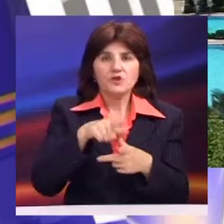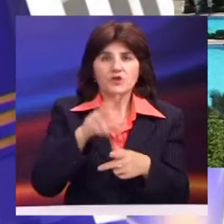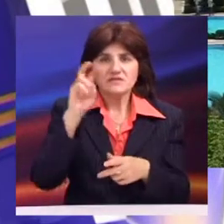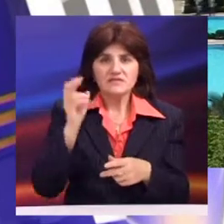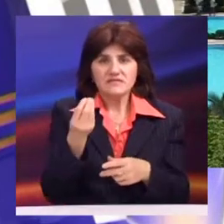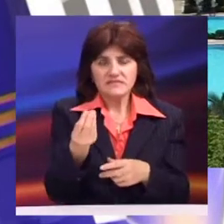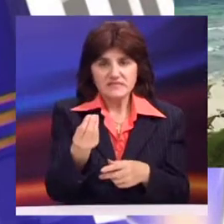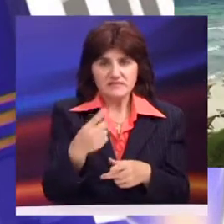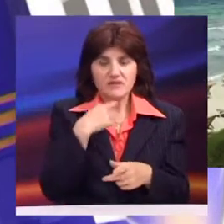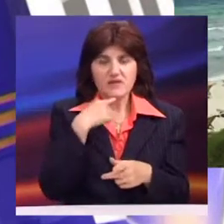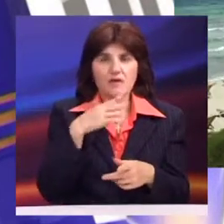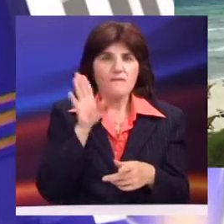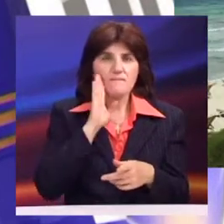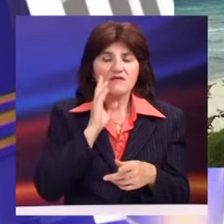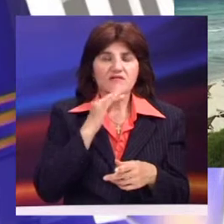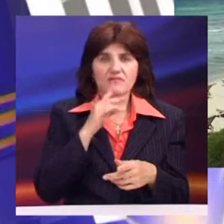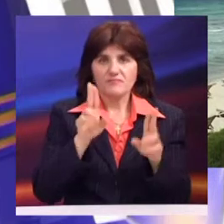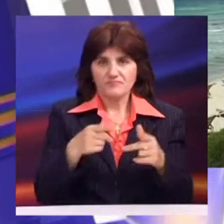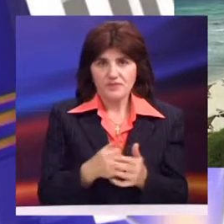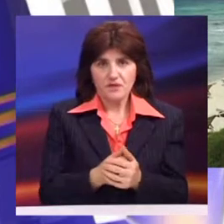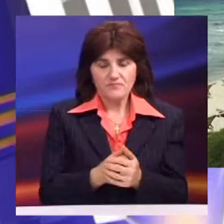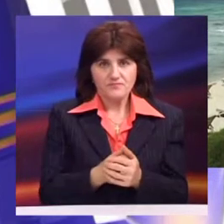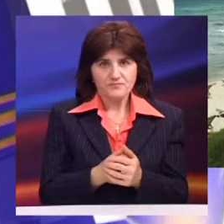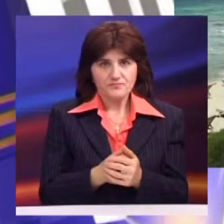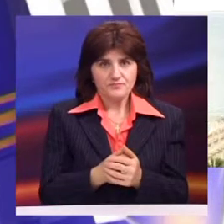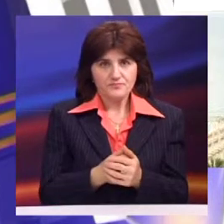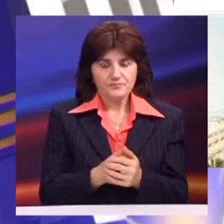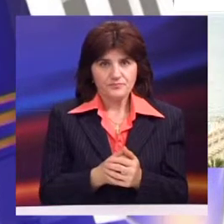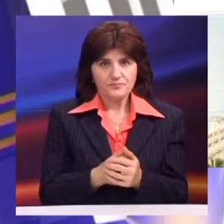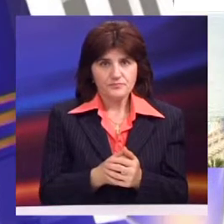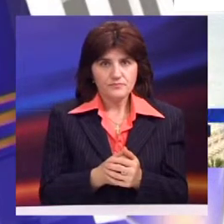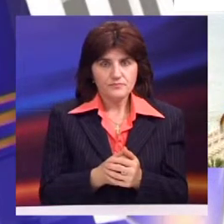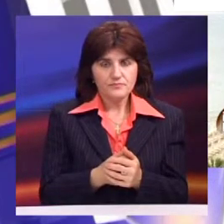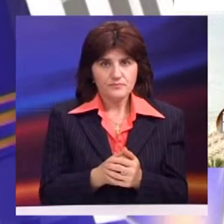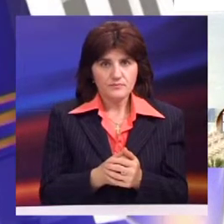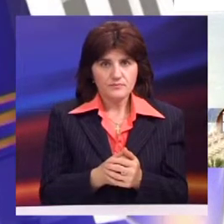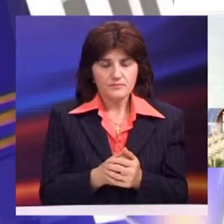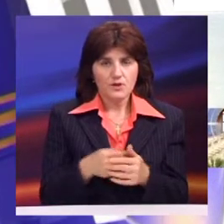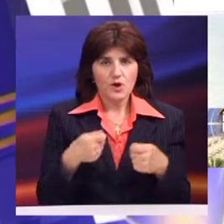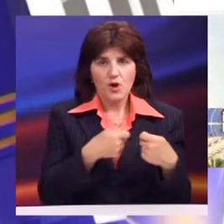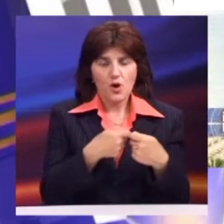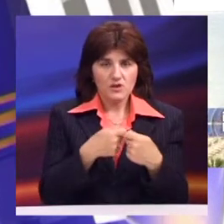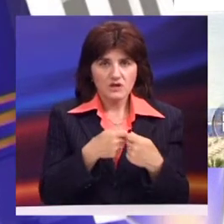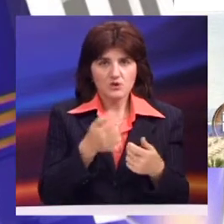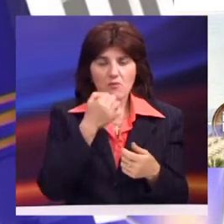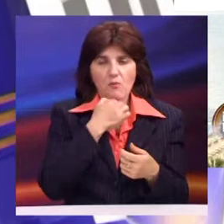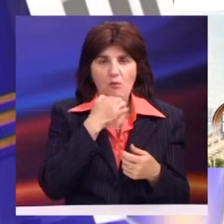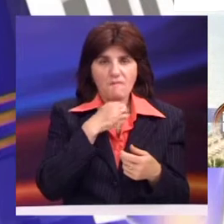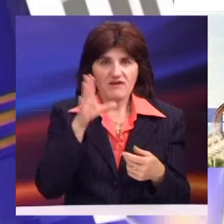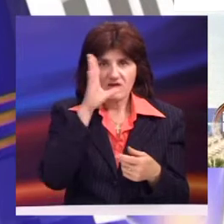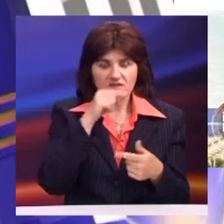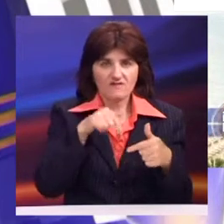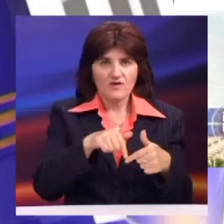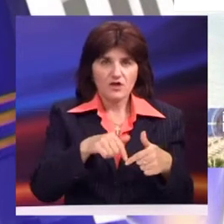vas uslužiti na maternjem jeziku. For example, we organize private dinner on the beach. Organizujemo